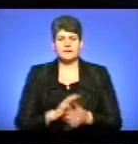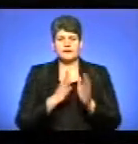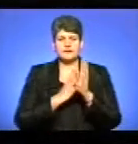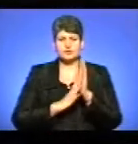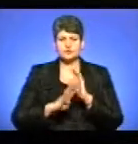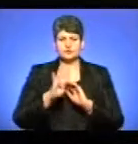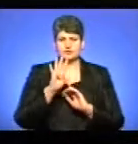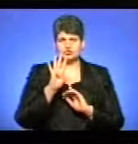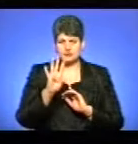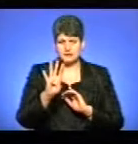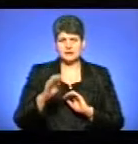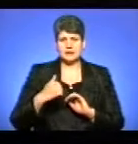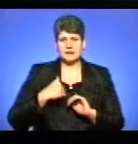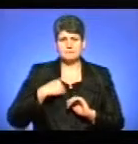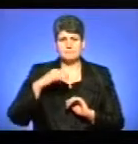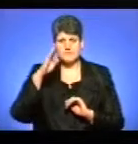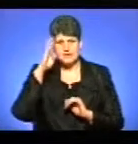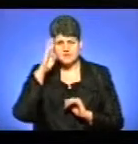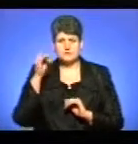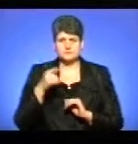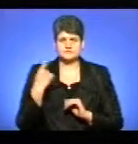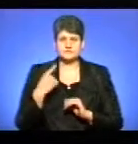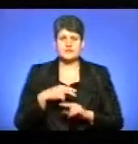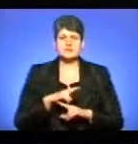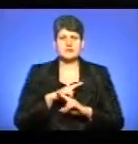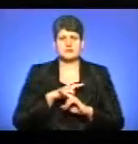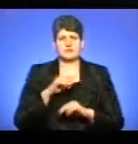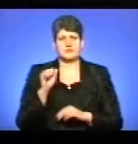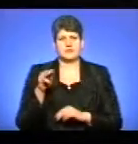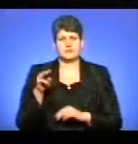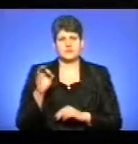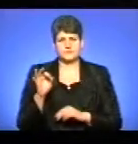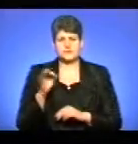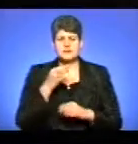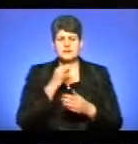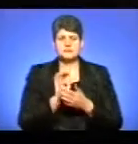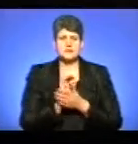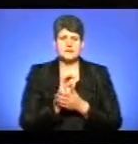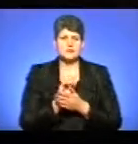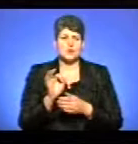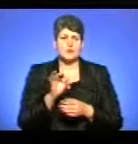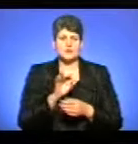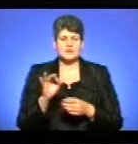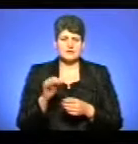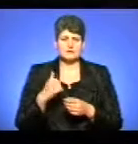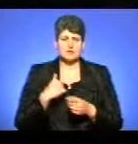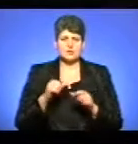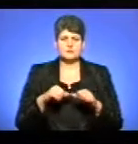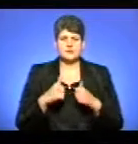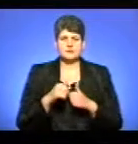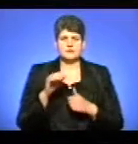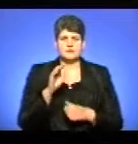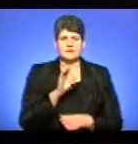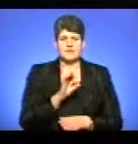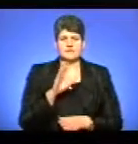94 бійці Збройних сил України з Тернопільщини загинули в АТО, повідомила пресофіцер обласного військового комісаріату Олена